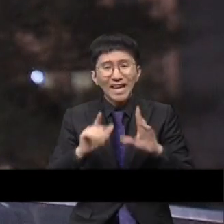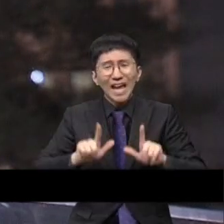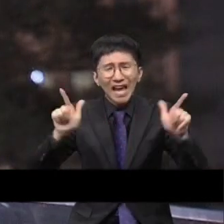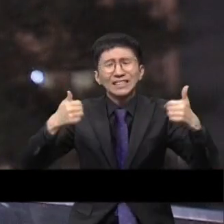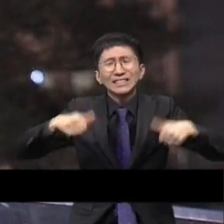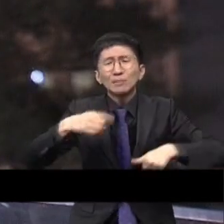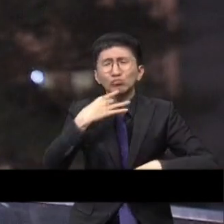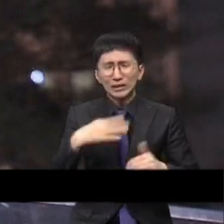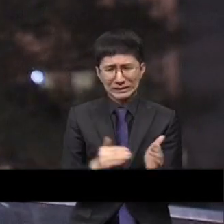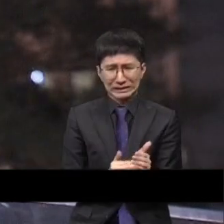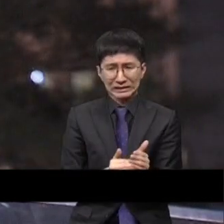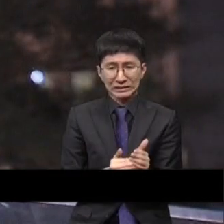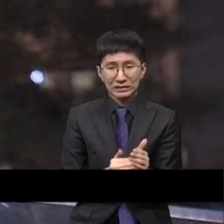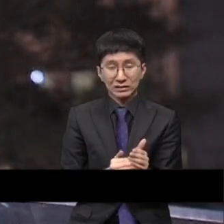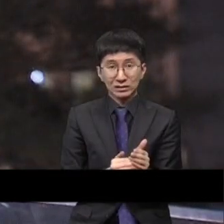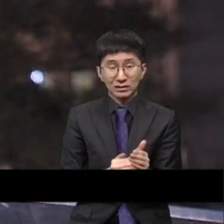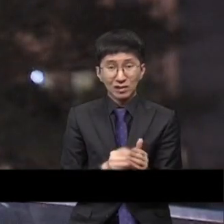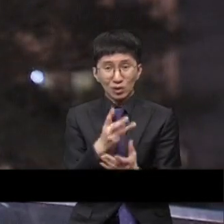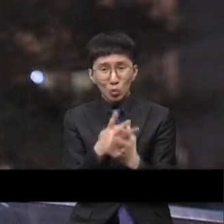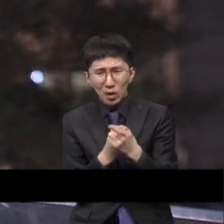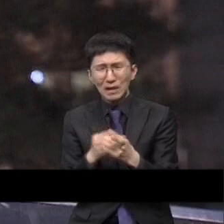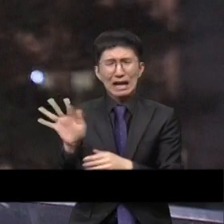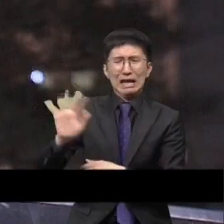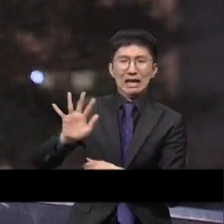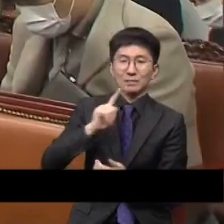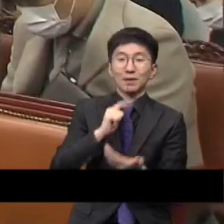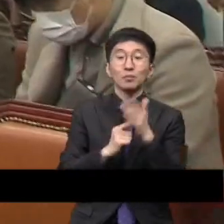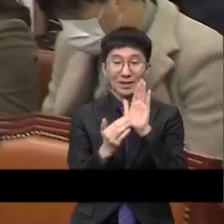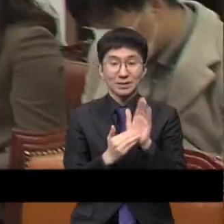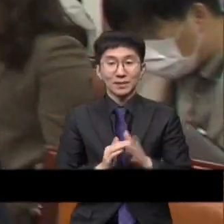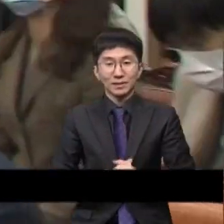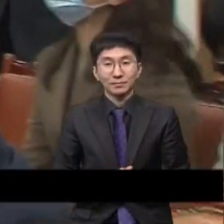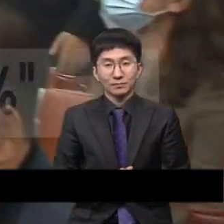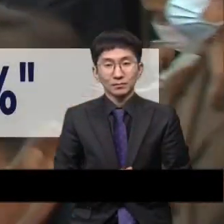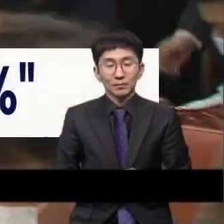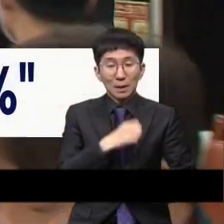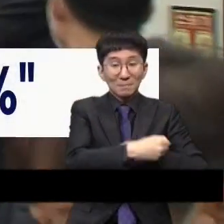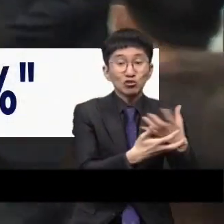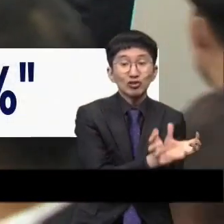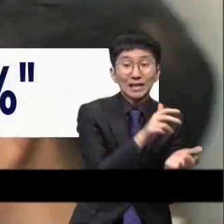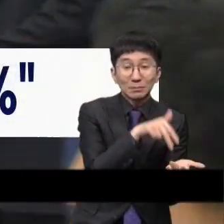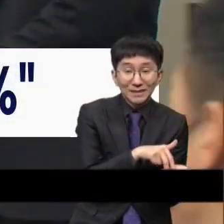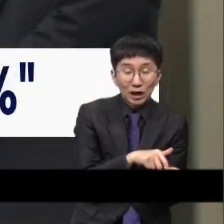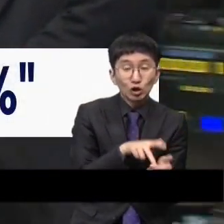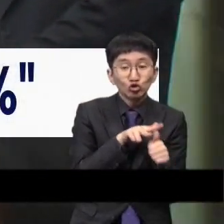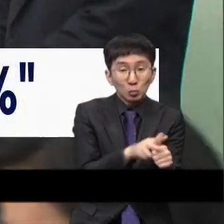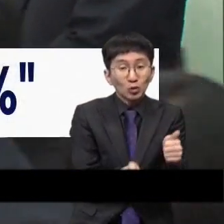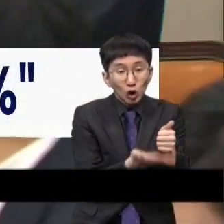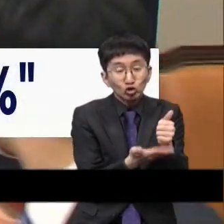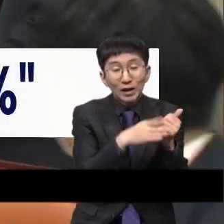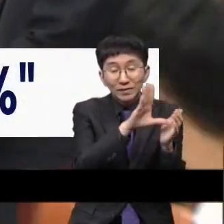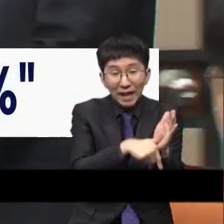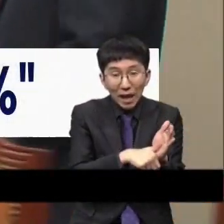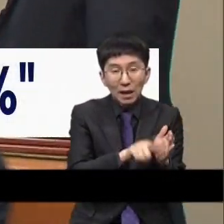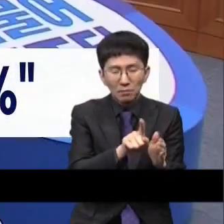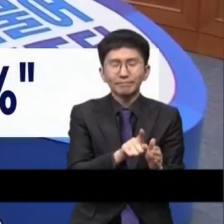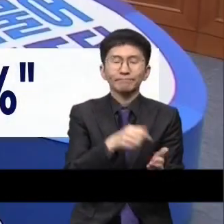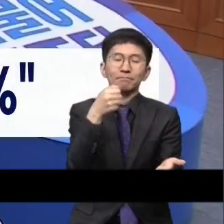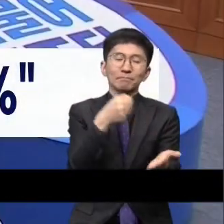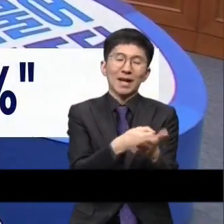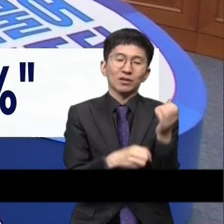하기 위한 거라며 정치공학적 해석을 경계했습니다. 더불어민주당에선 후보 선출 방식을